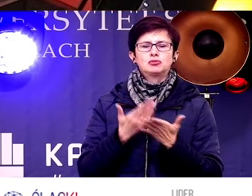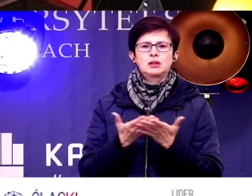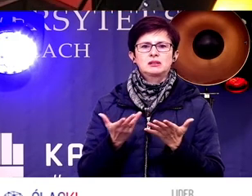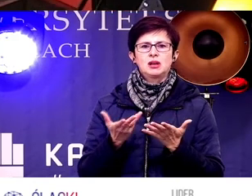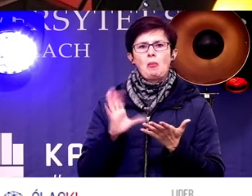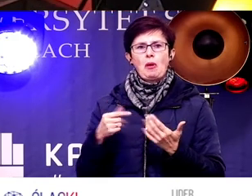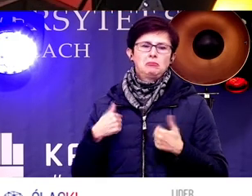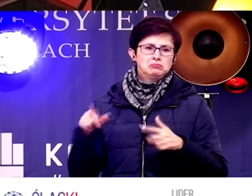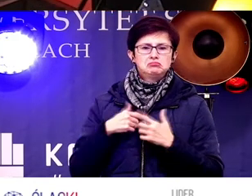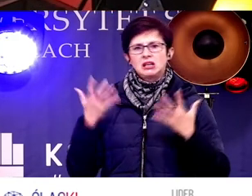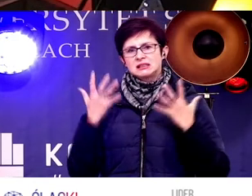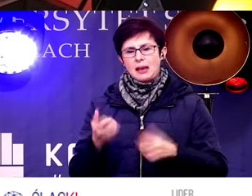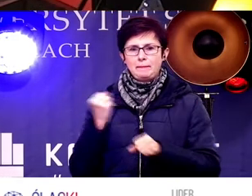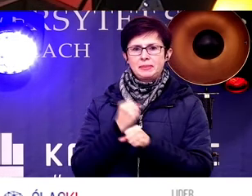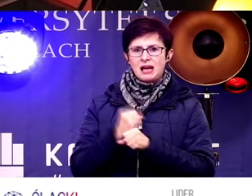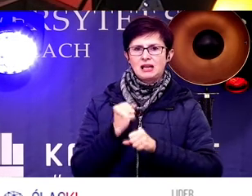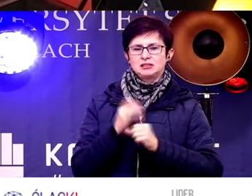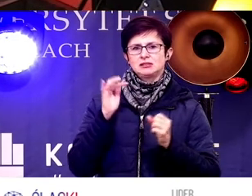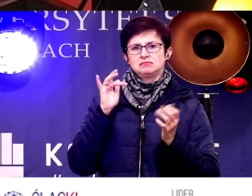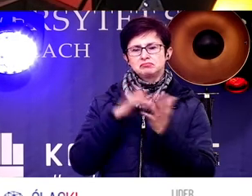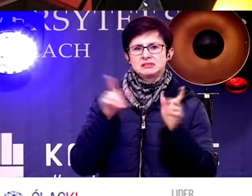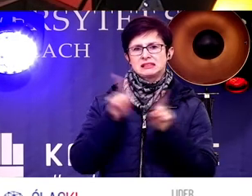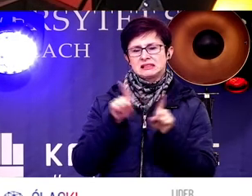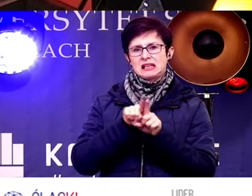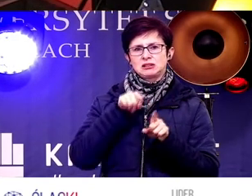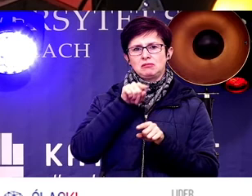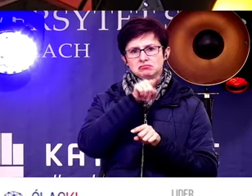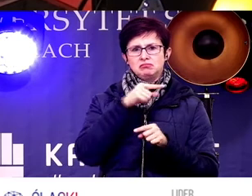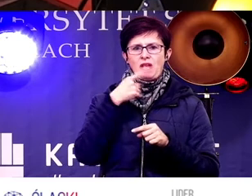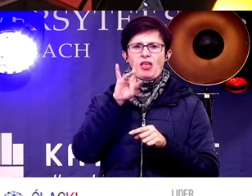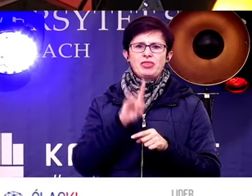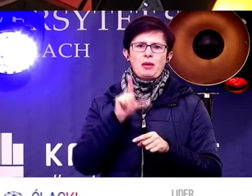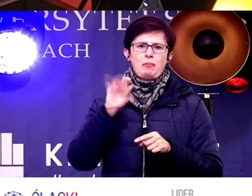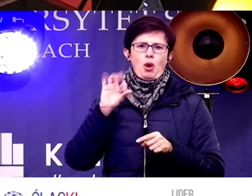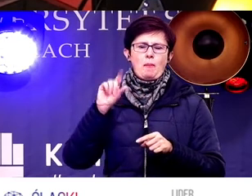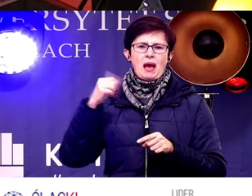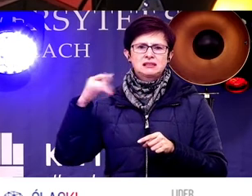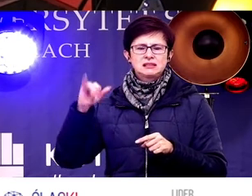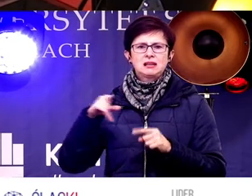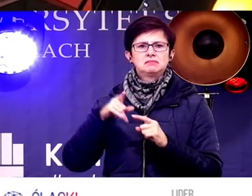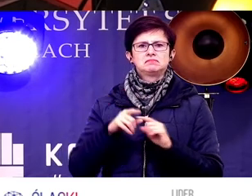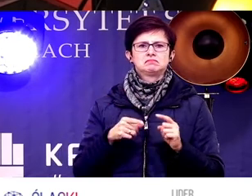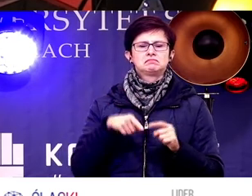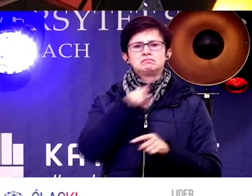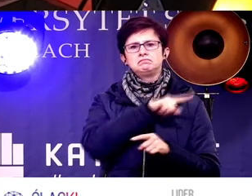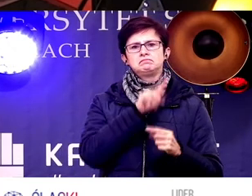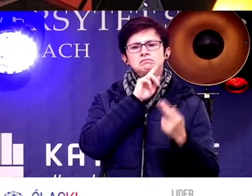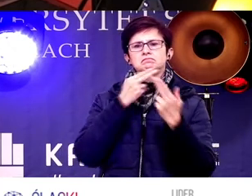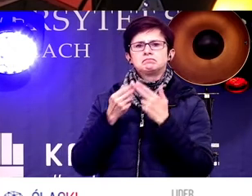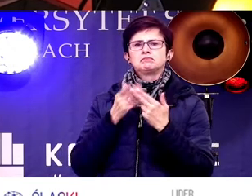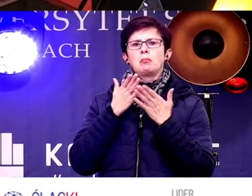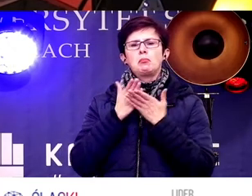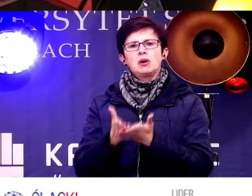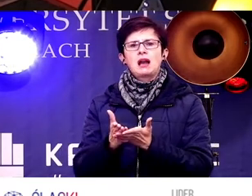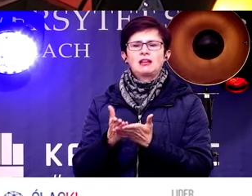Bo chcielibyśmy pracować w dyplomacji, takiej szeroko pojętej, przepraszam. Jakich rad udzieliliby panowie